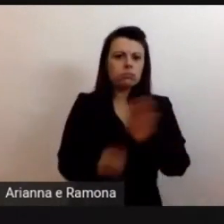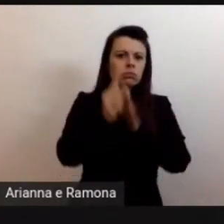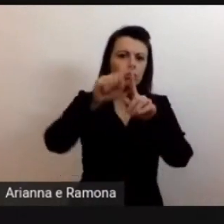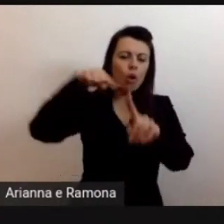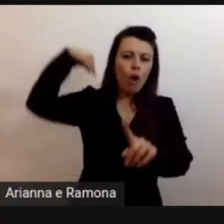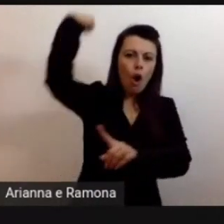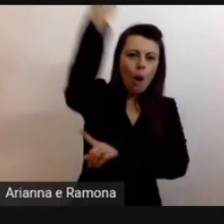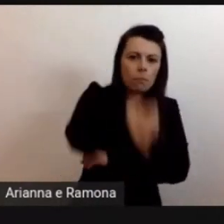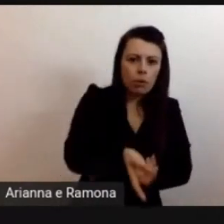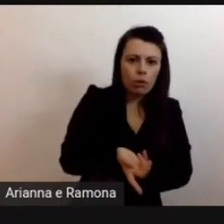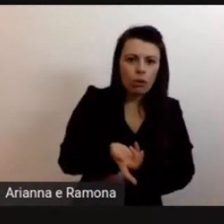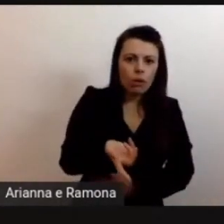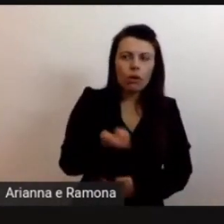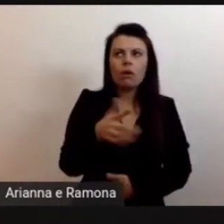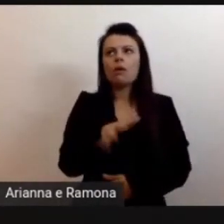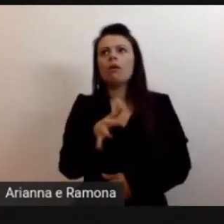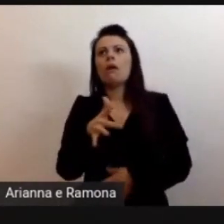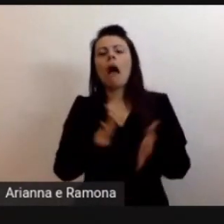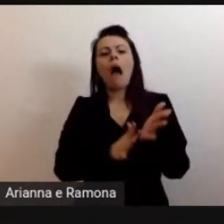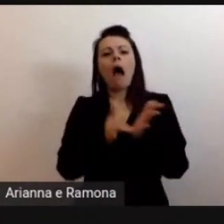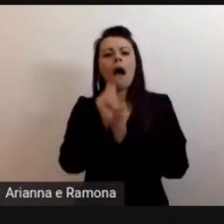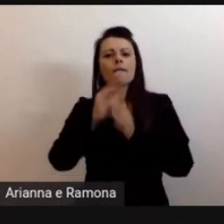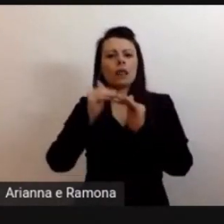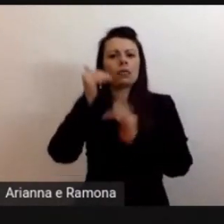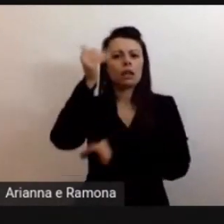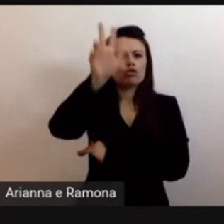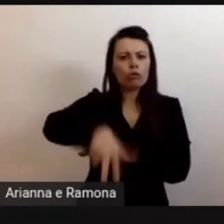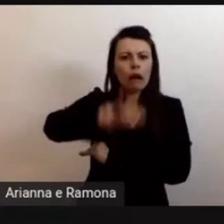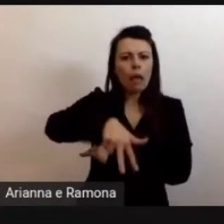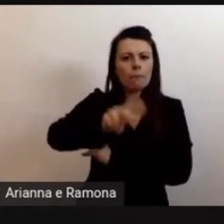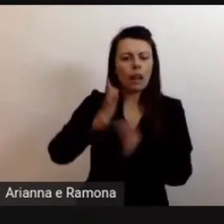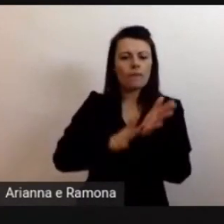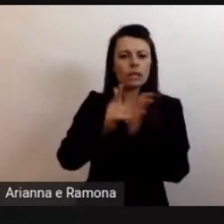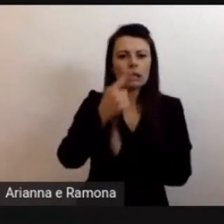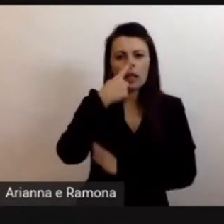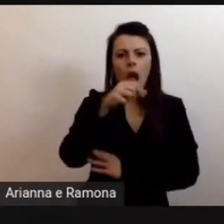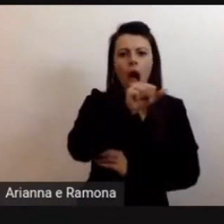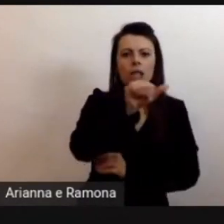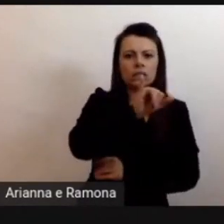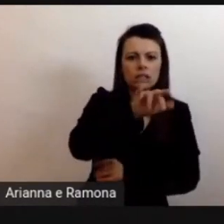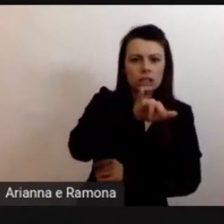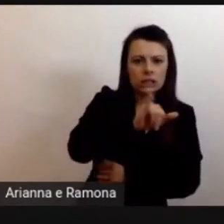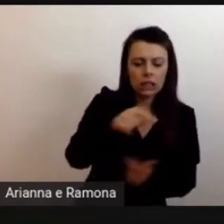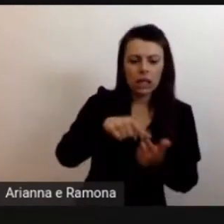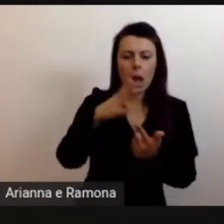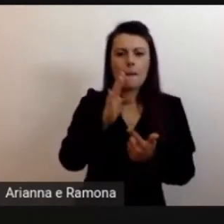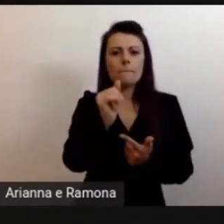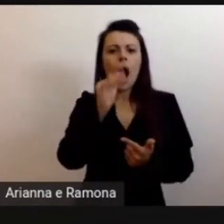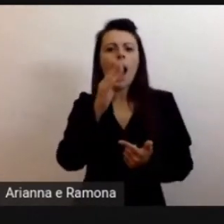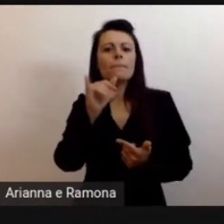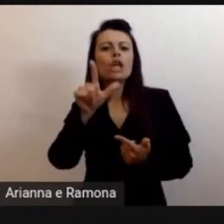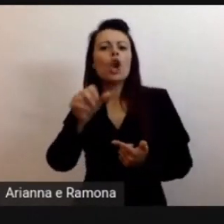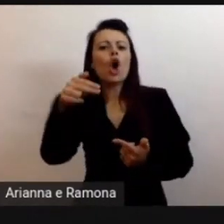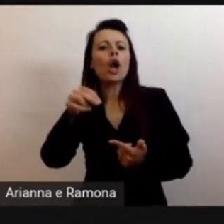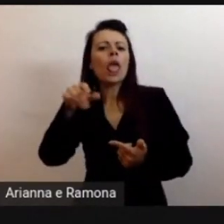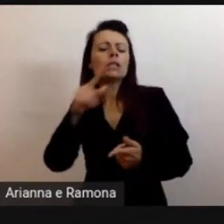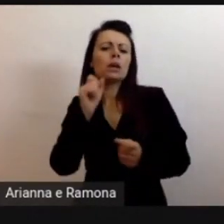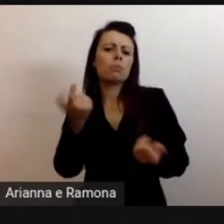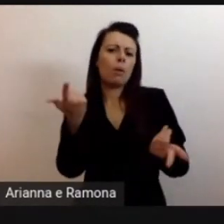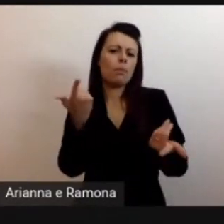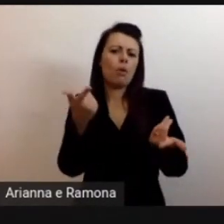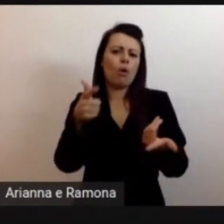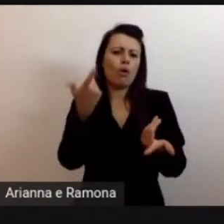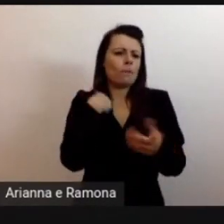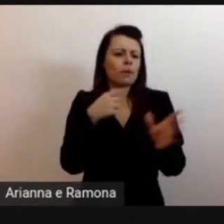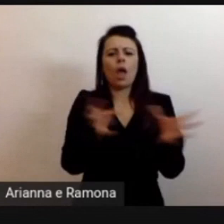3000 di festa insomma complessivi babilonesi tutti questi partiti per il bisogno l'attrice